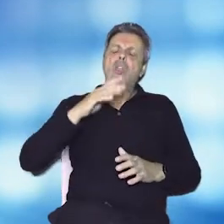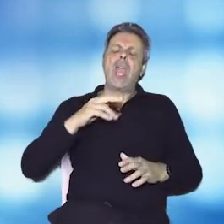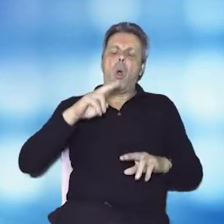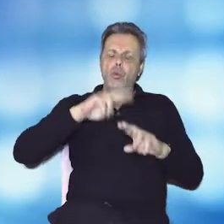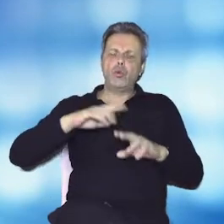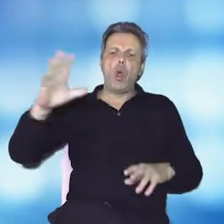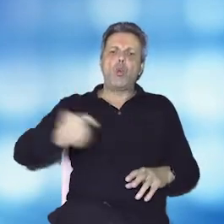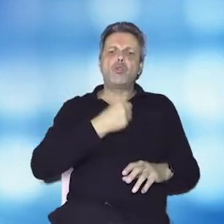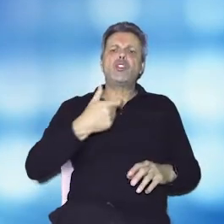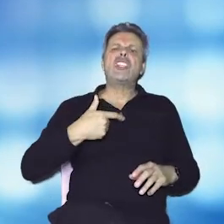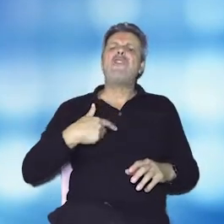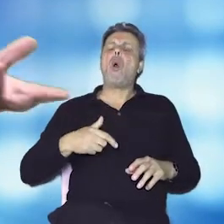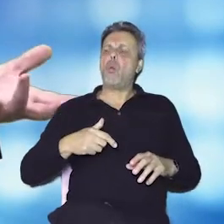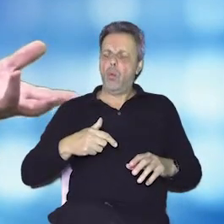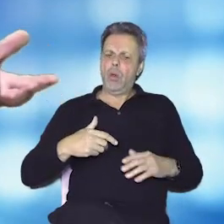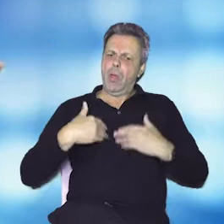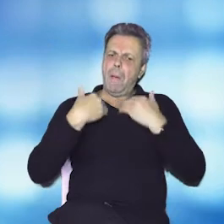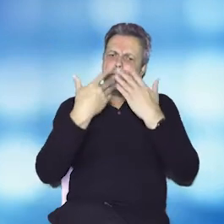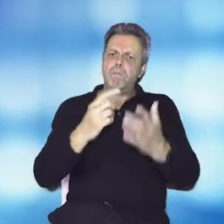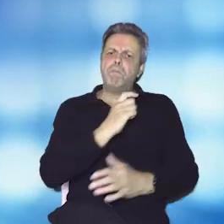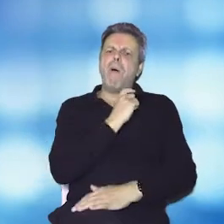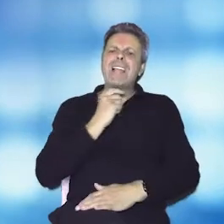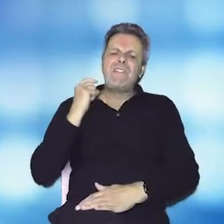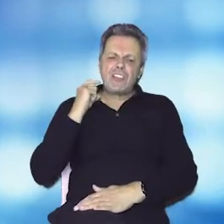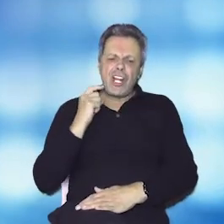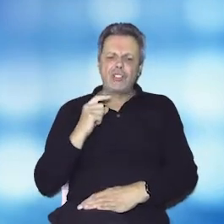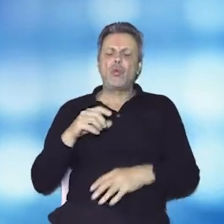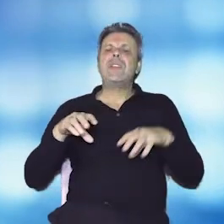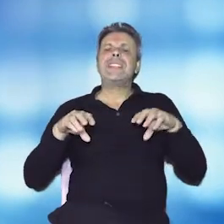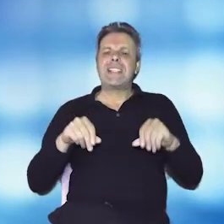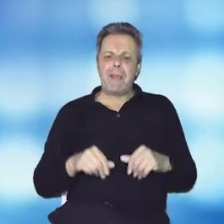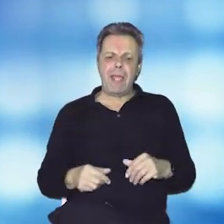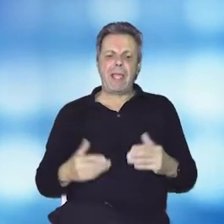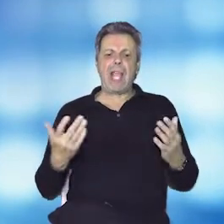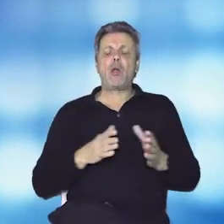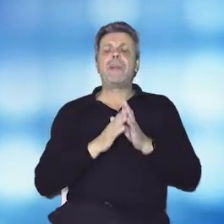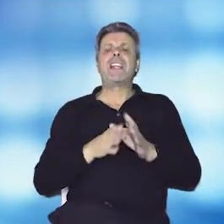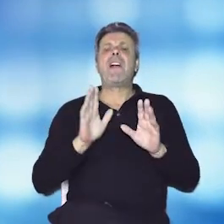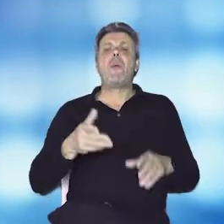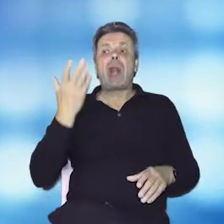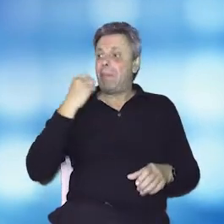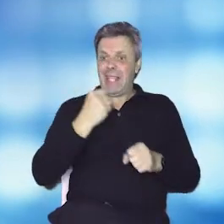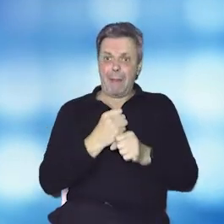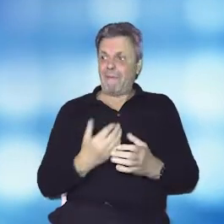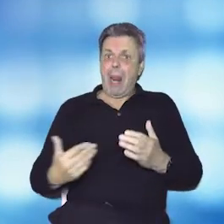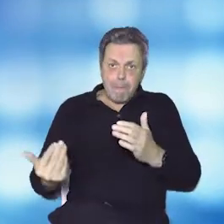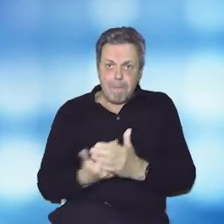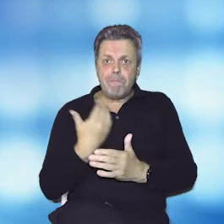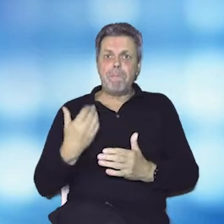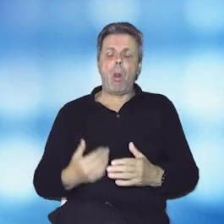oduzeti svoju ovlast koju danas zovemo svećeništvo sa zemlje. Da bi crkva mogla biti uspostavljena